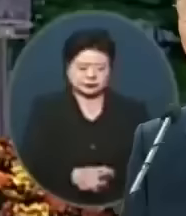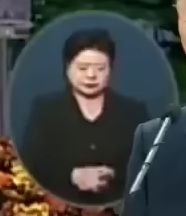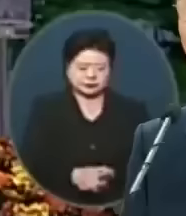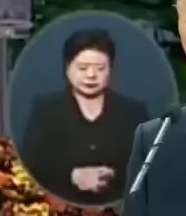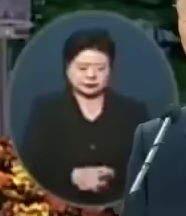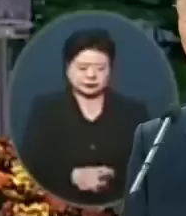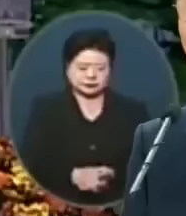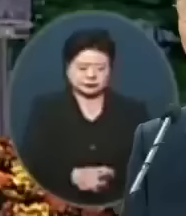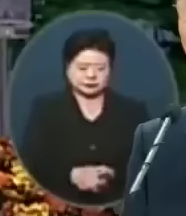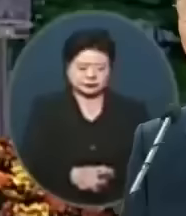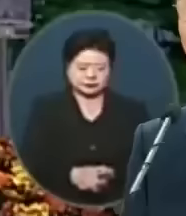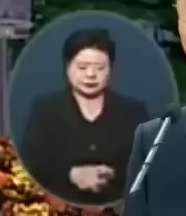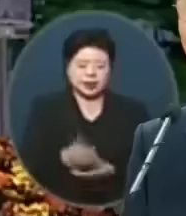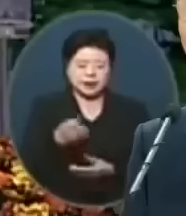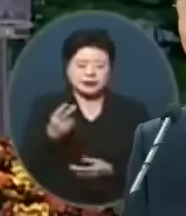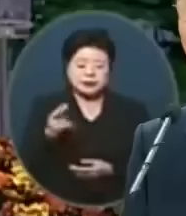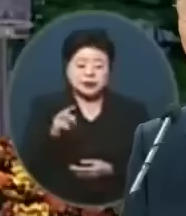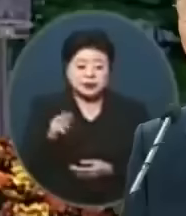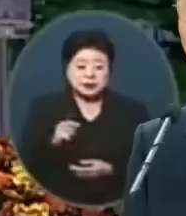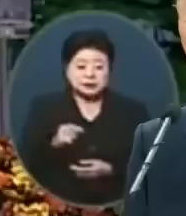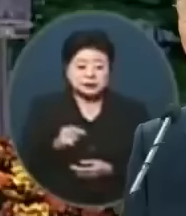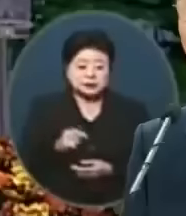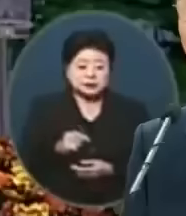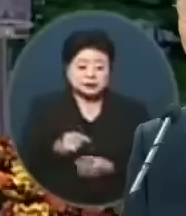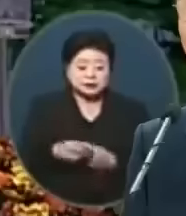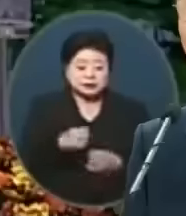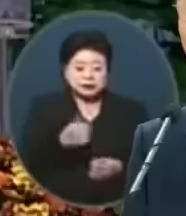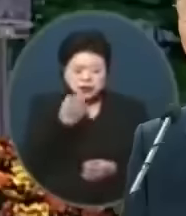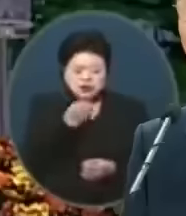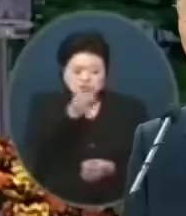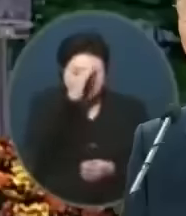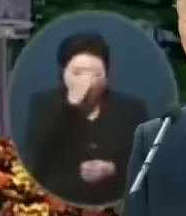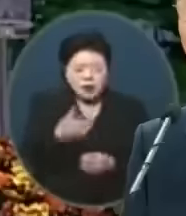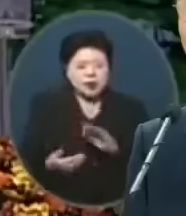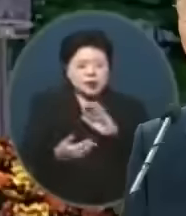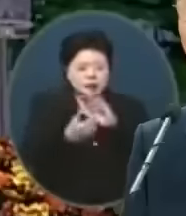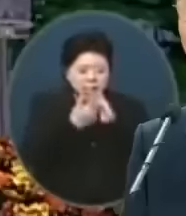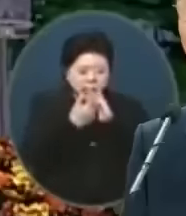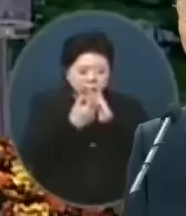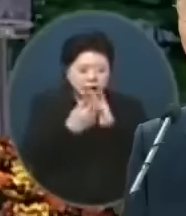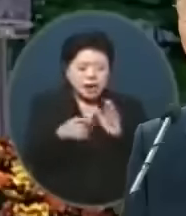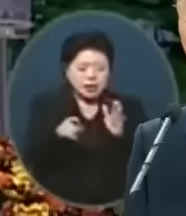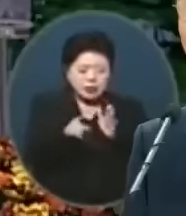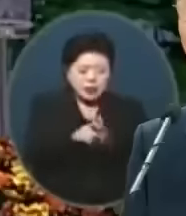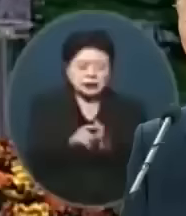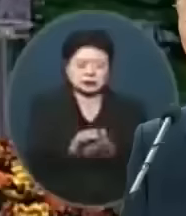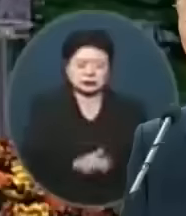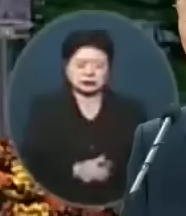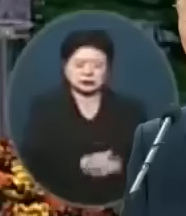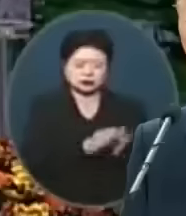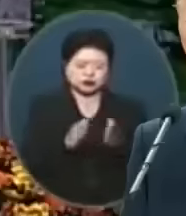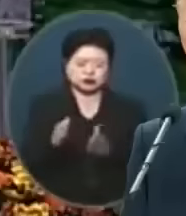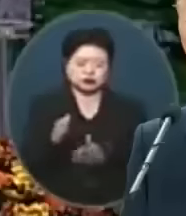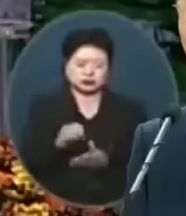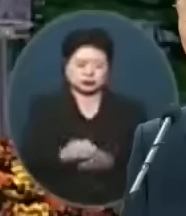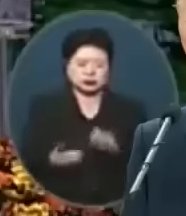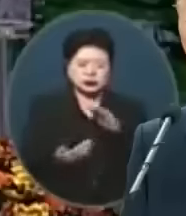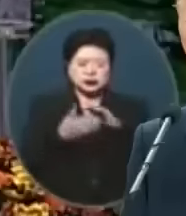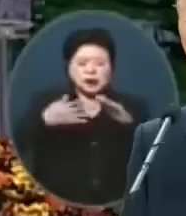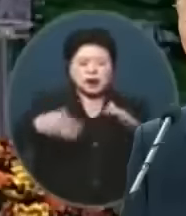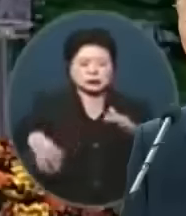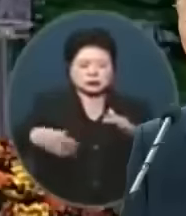조사 결과 82%의 의사들이 우울증 예방 및 해결을 위한 조치가 이루어지지 않고